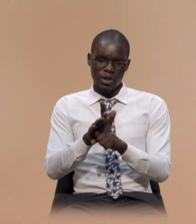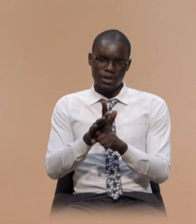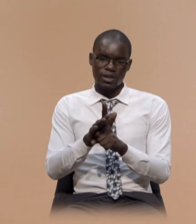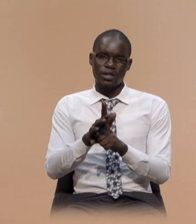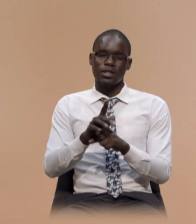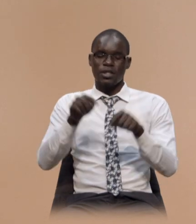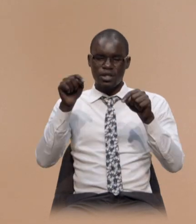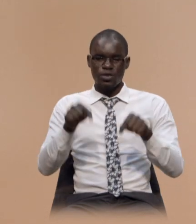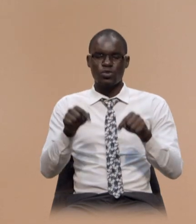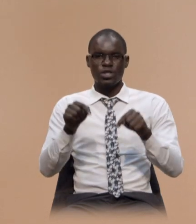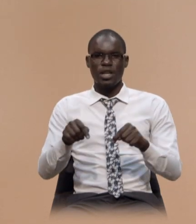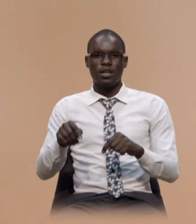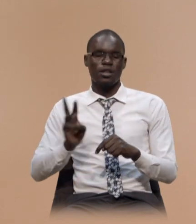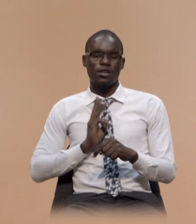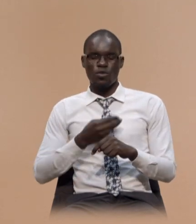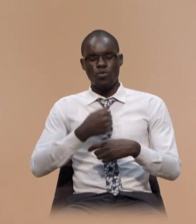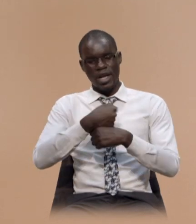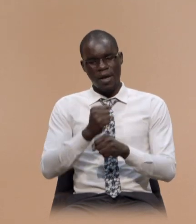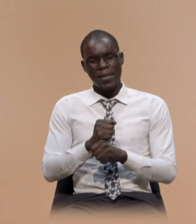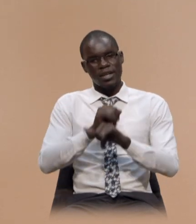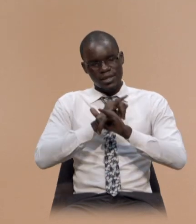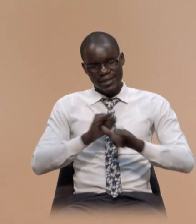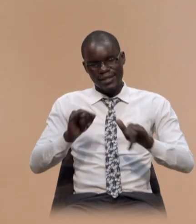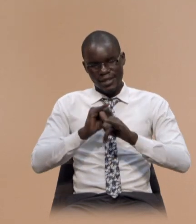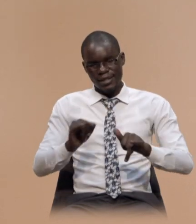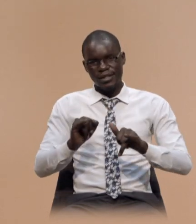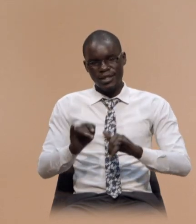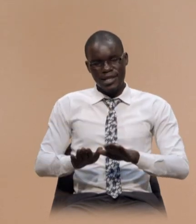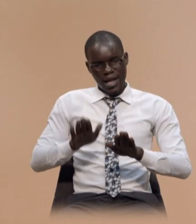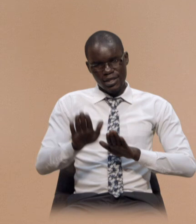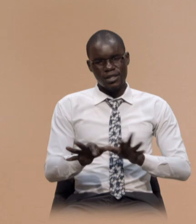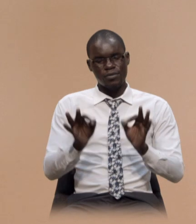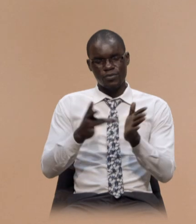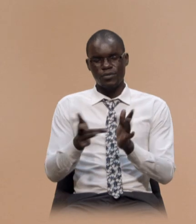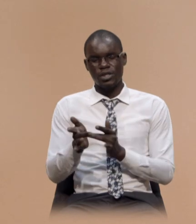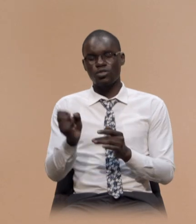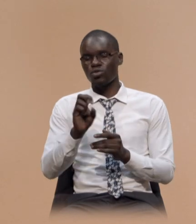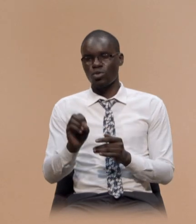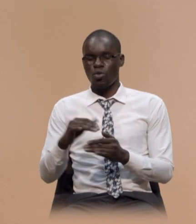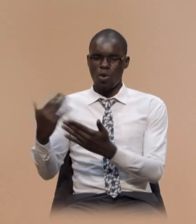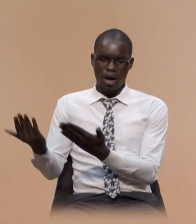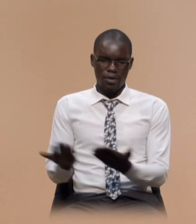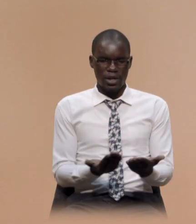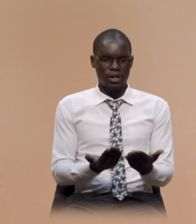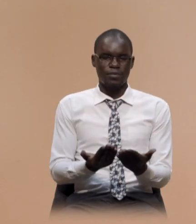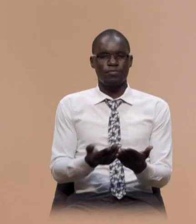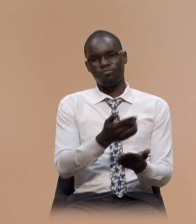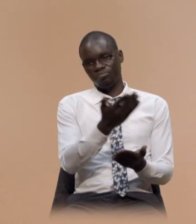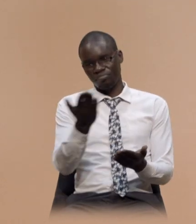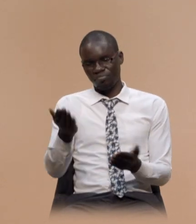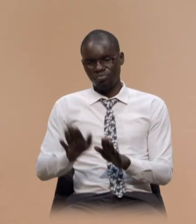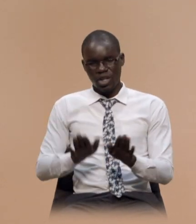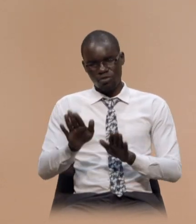kwamba siku ya leo tutatakaswa tutapokaa miguuni pa Yesu. Na kwa hivyo nakukaribisha miguuni pa Yesu tuweze kutakaswa na